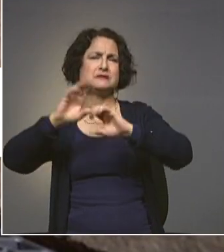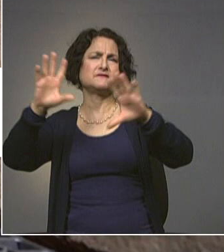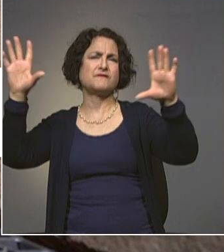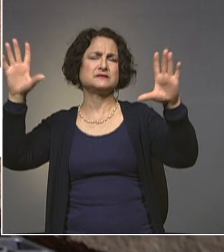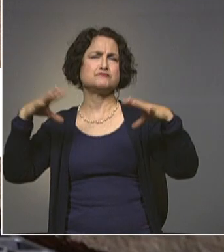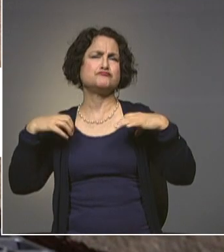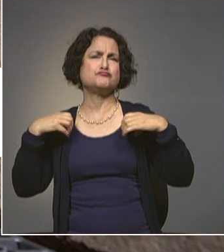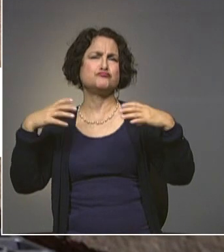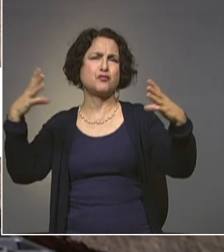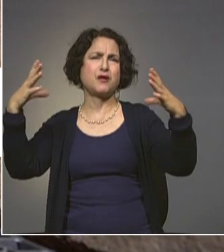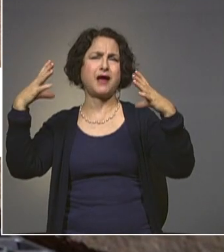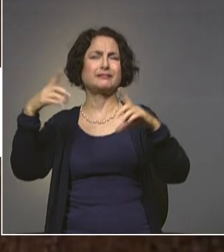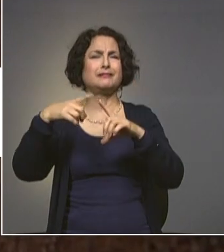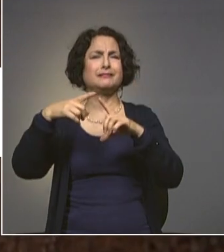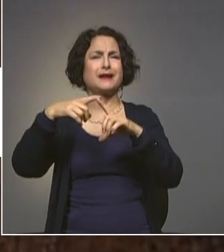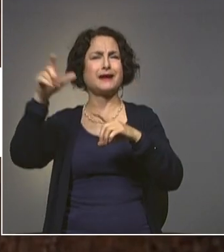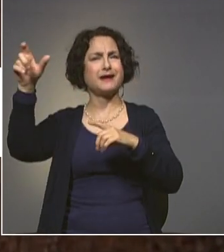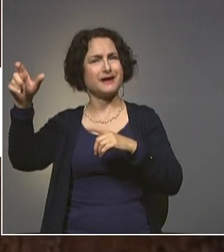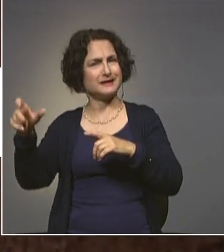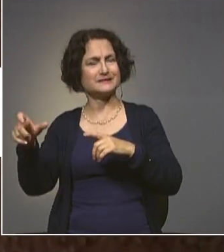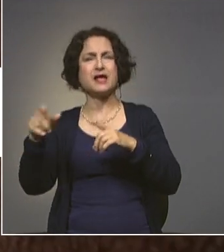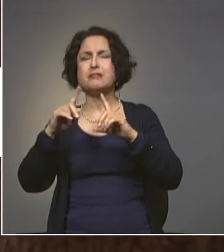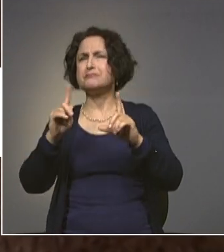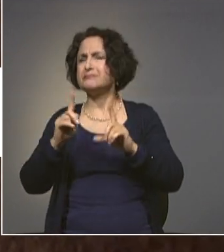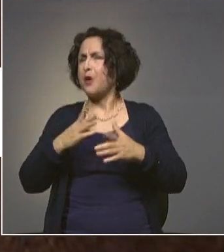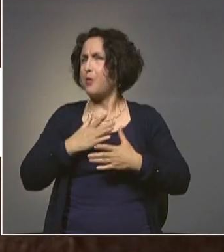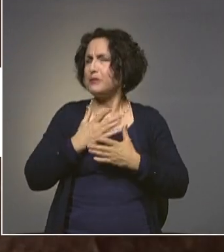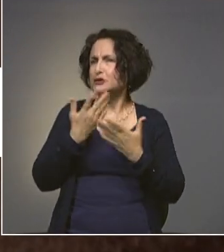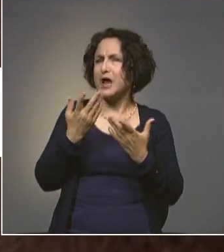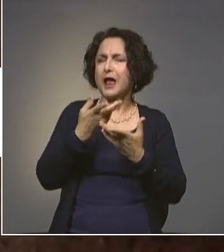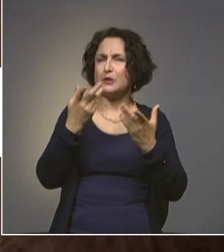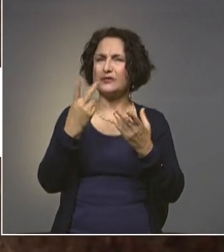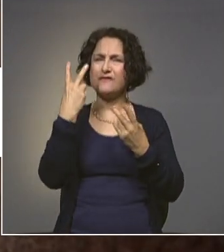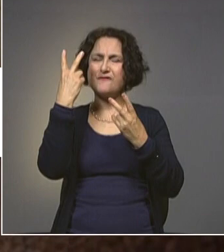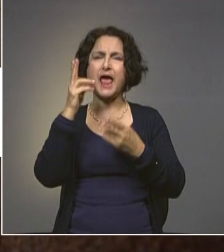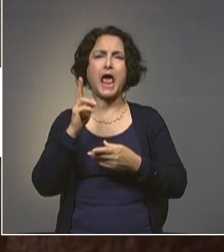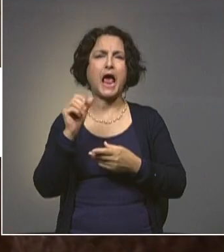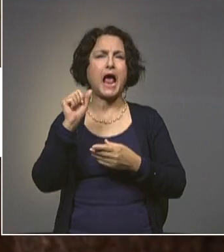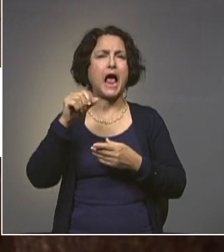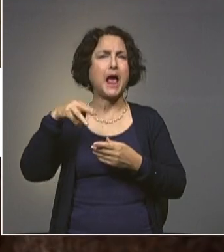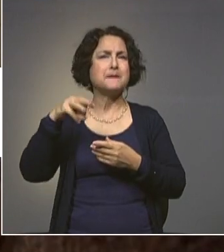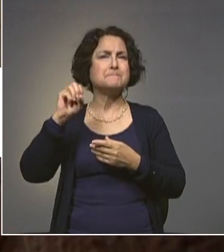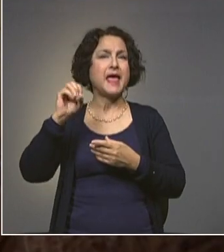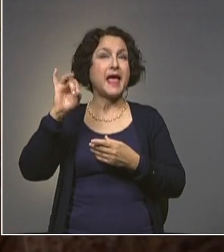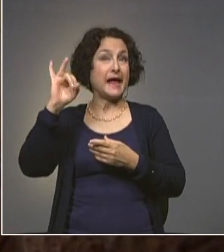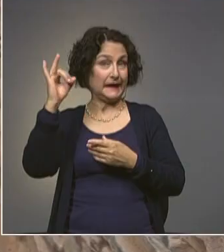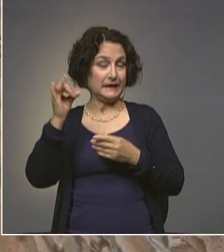или коридор. Необичайни са двете камери, една правоъгълна пред гробница и заоблена